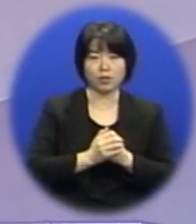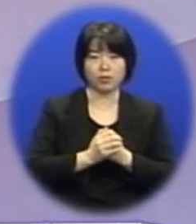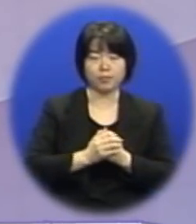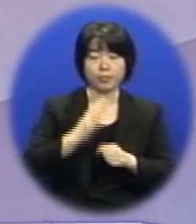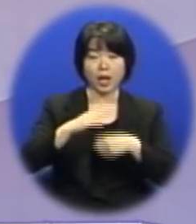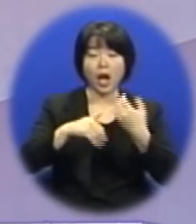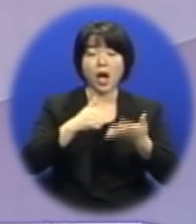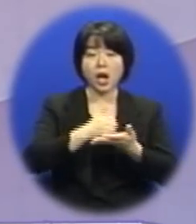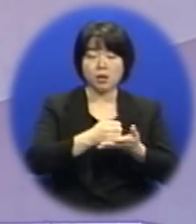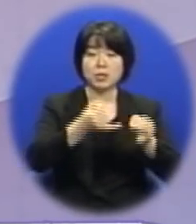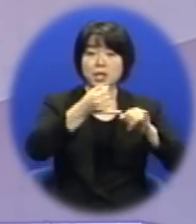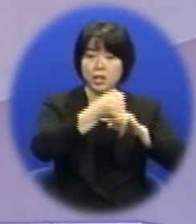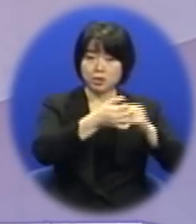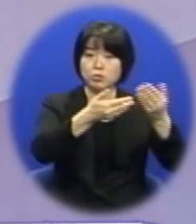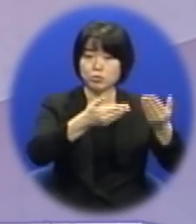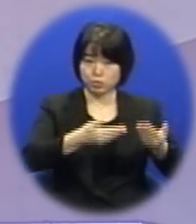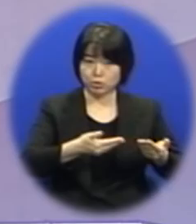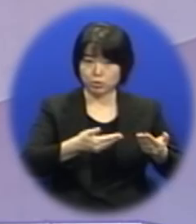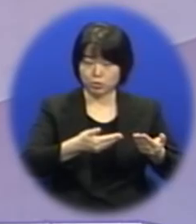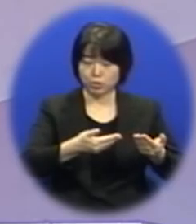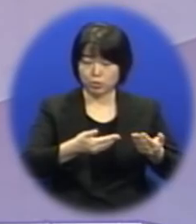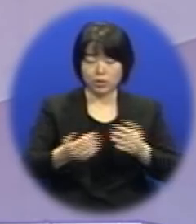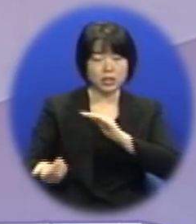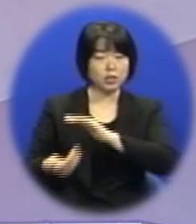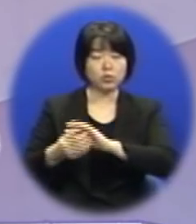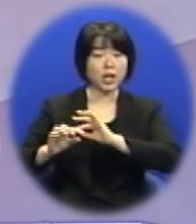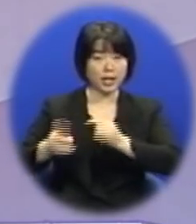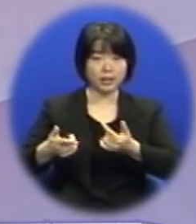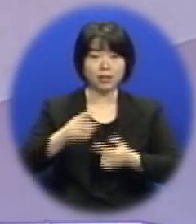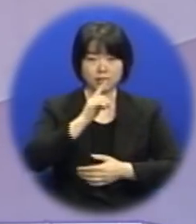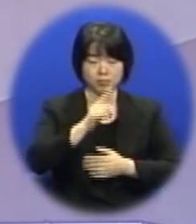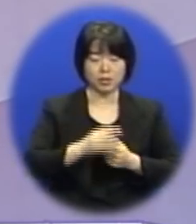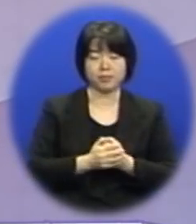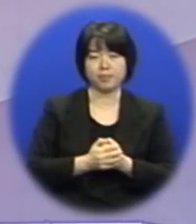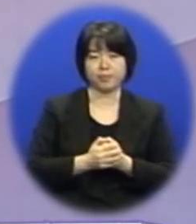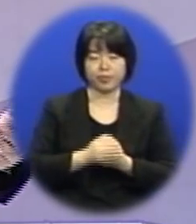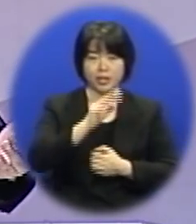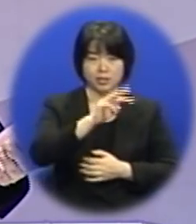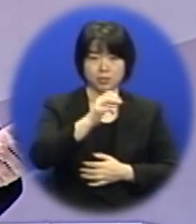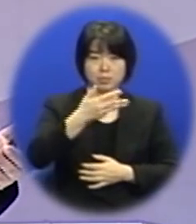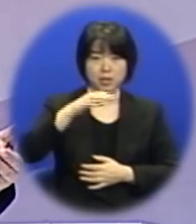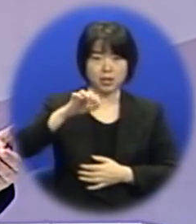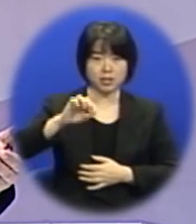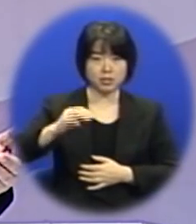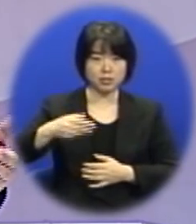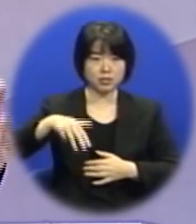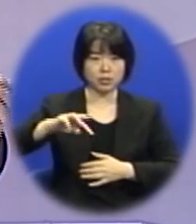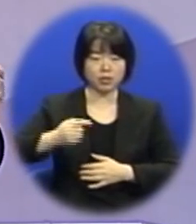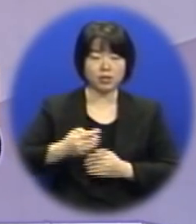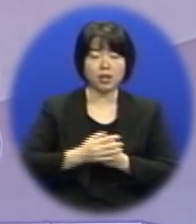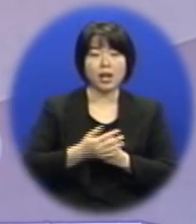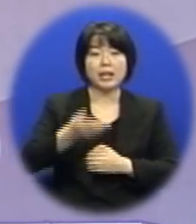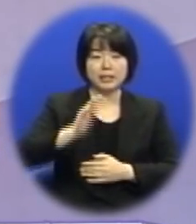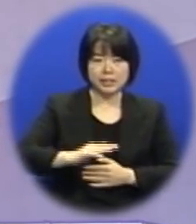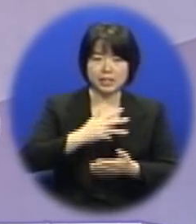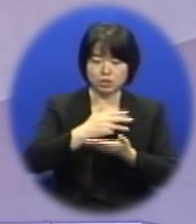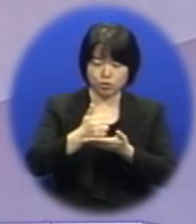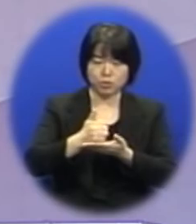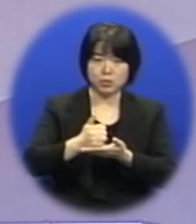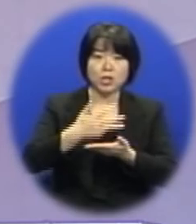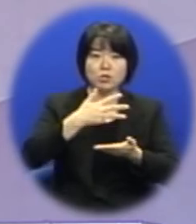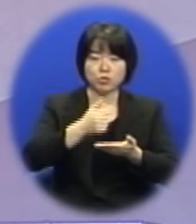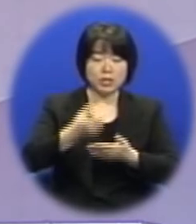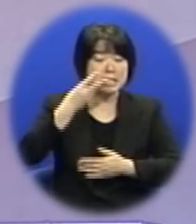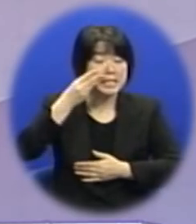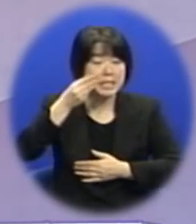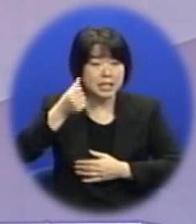맺으시고 지키지 않으셨다는 거죠. 38절, 그러나 주님은 주님께서 기름을